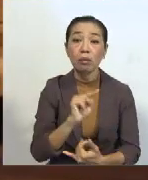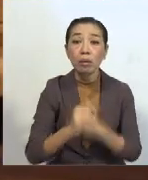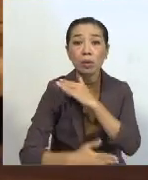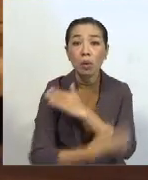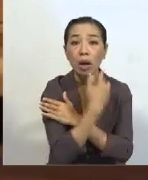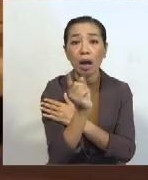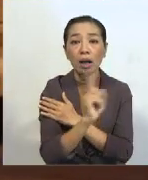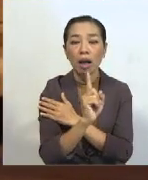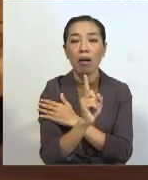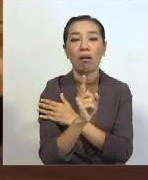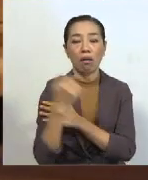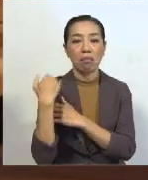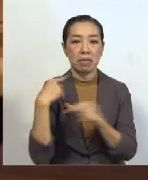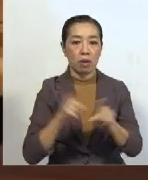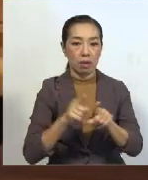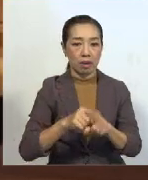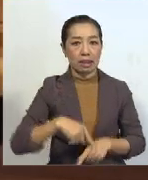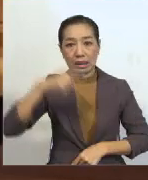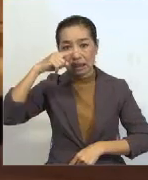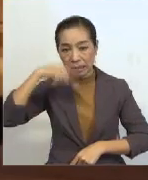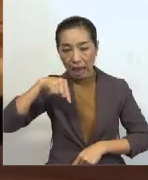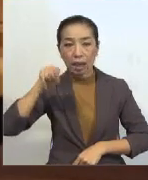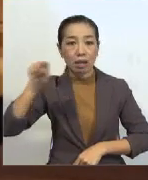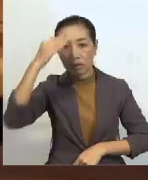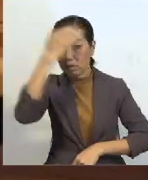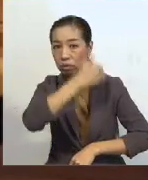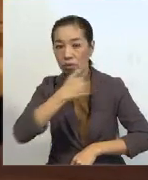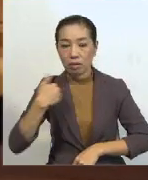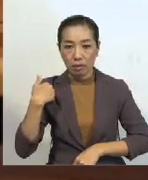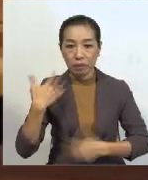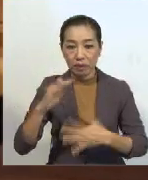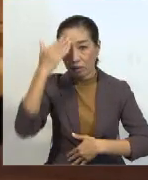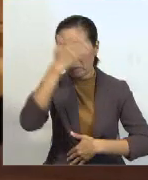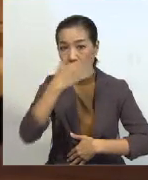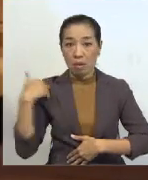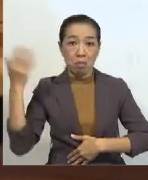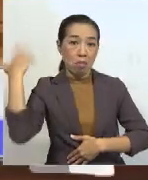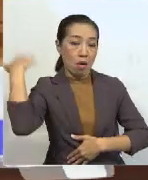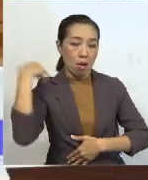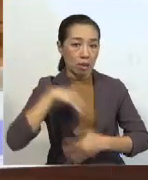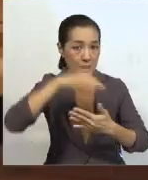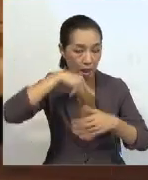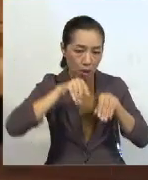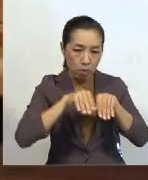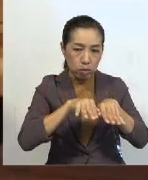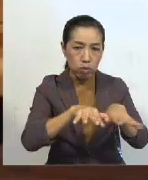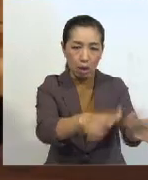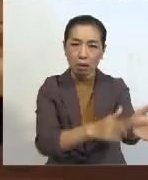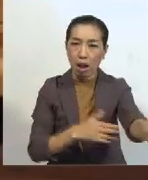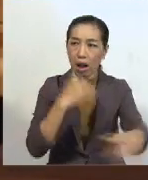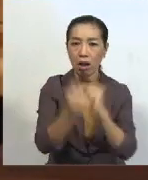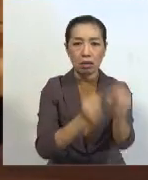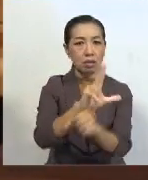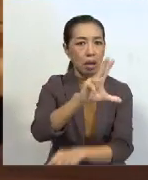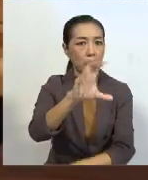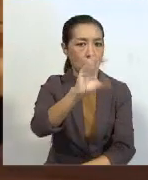าสที่ความสัมพันธ์ที่โรมันแคทอลิกได้มายังรากลึกในประเทศไทย350ปี